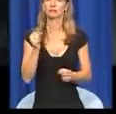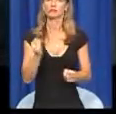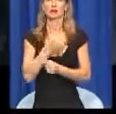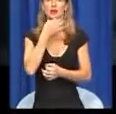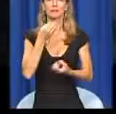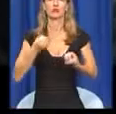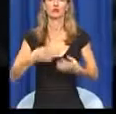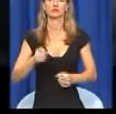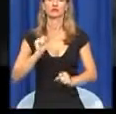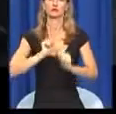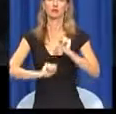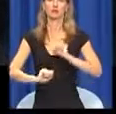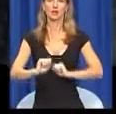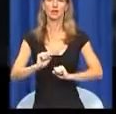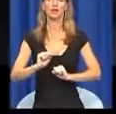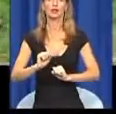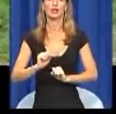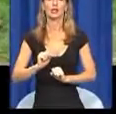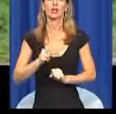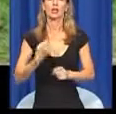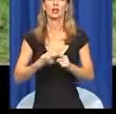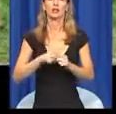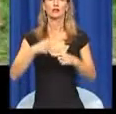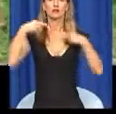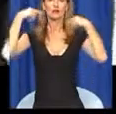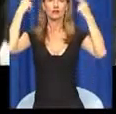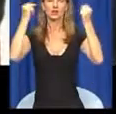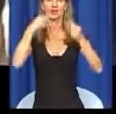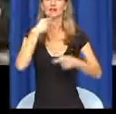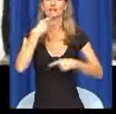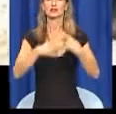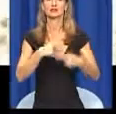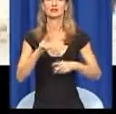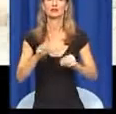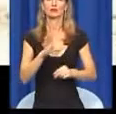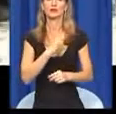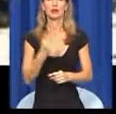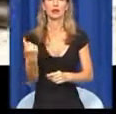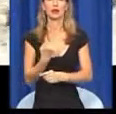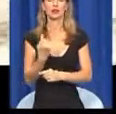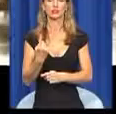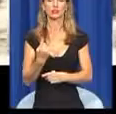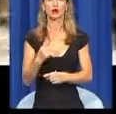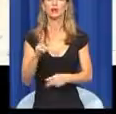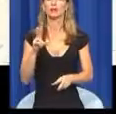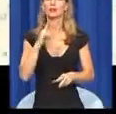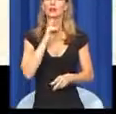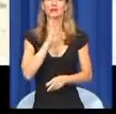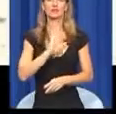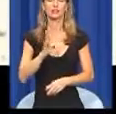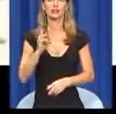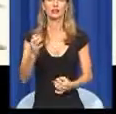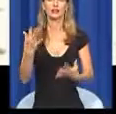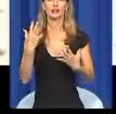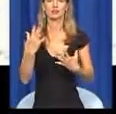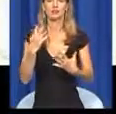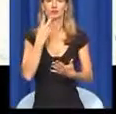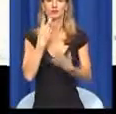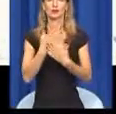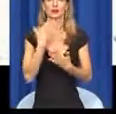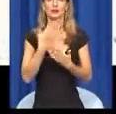Ці вперті і вололюбні французькі вівчарки завжди бажають бути першими. Але незважаючи на яскраво виражені